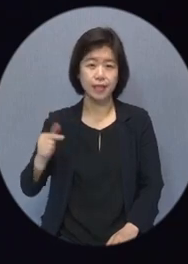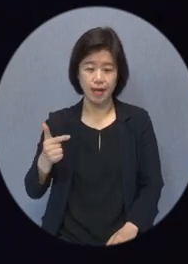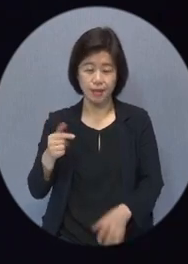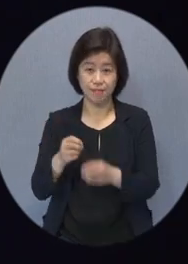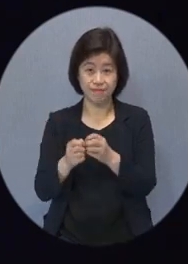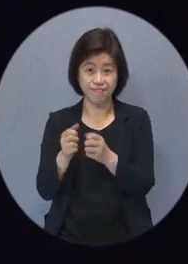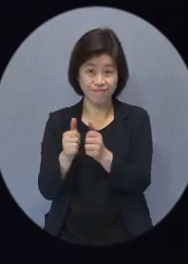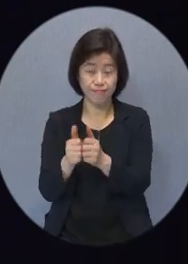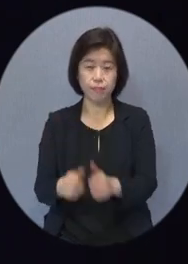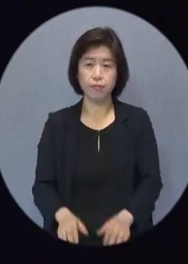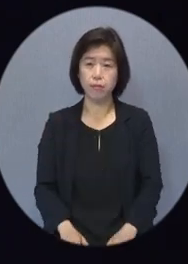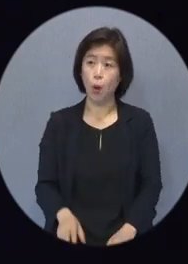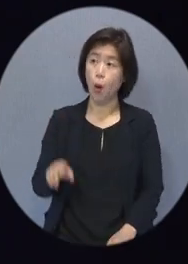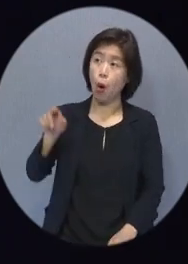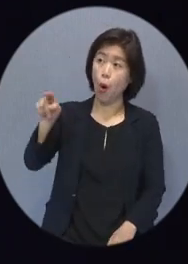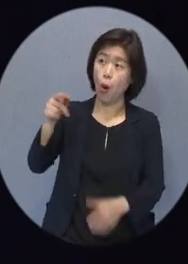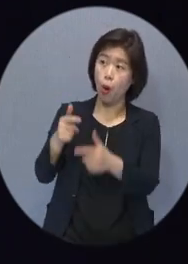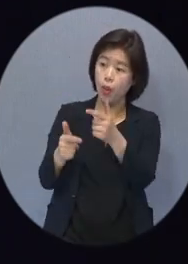저 나무 좀 봐.